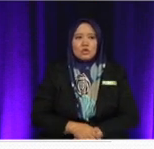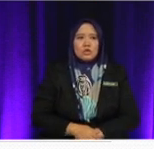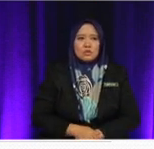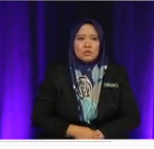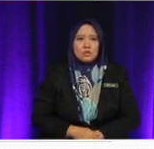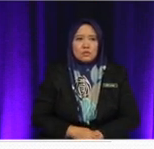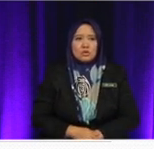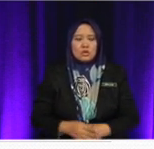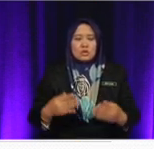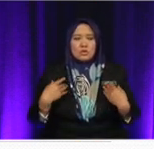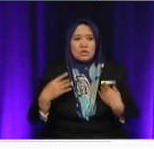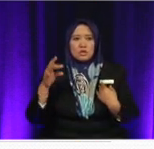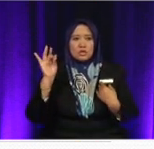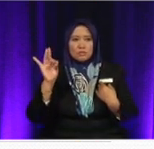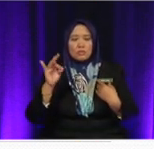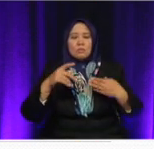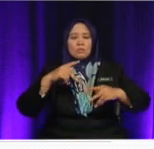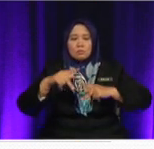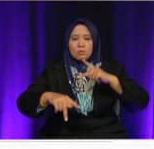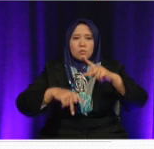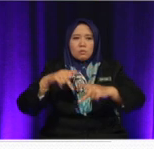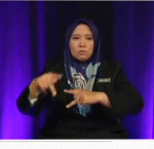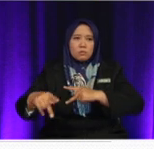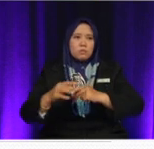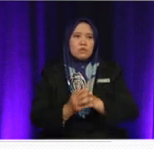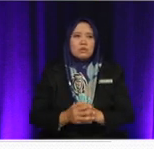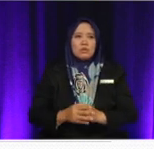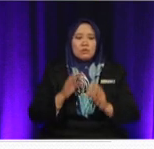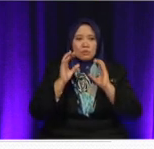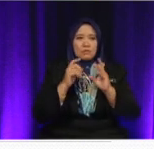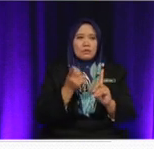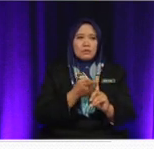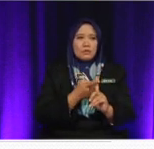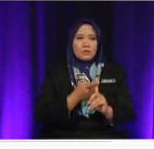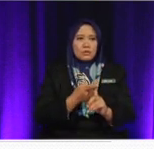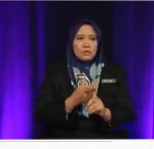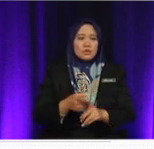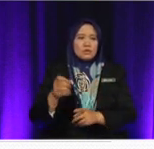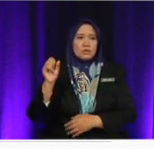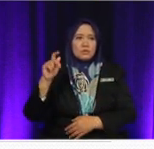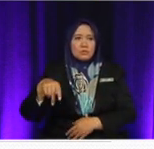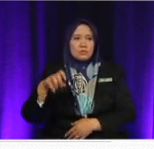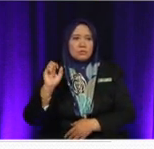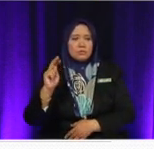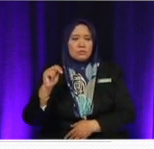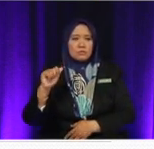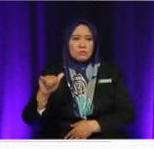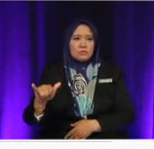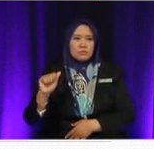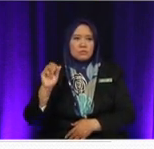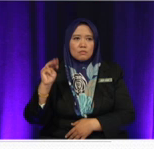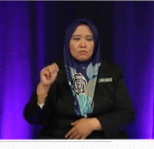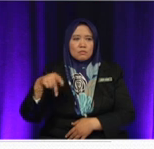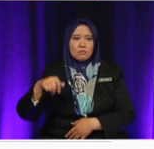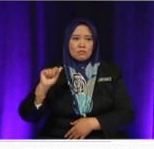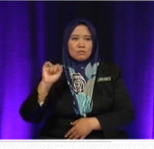terdapat 8 proses komunikasi. Yang pertama, penyampaian. Yang kedua, mesej atau idea. Ketiga,